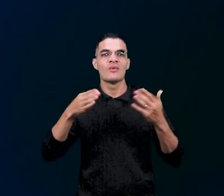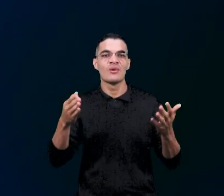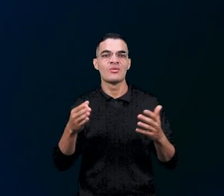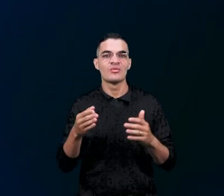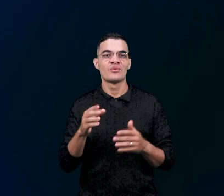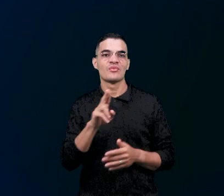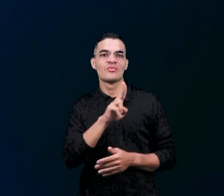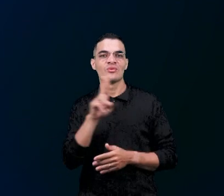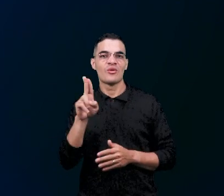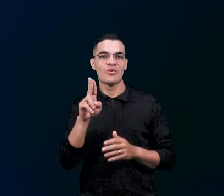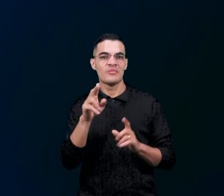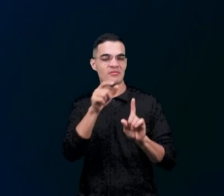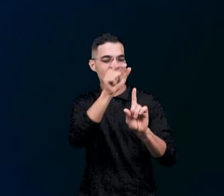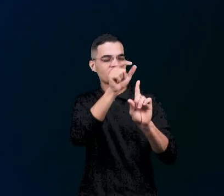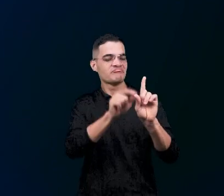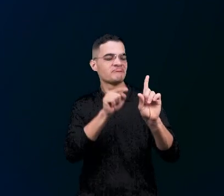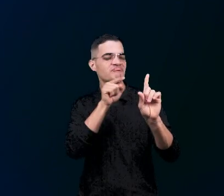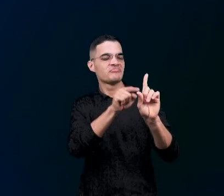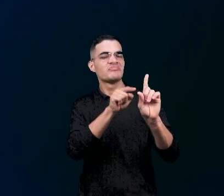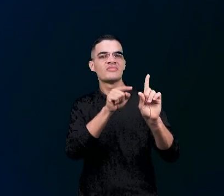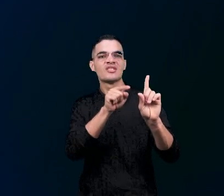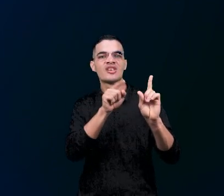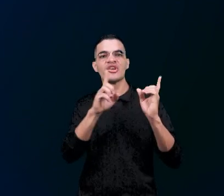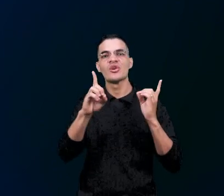du personnage biblique